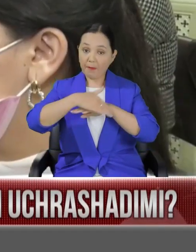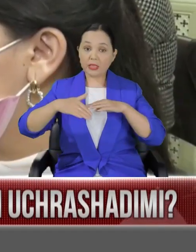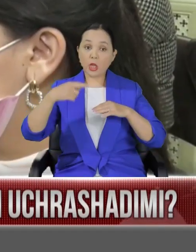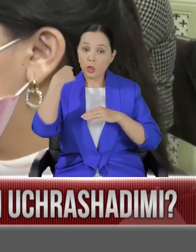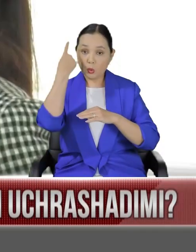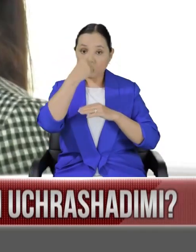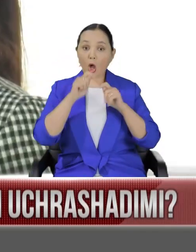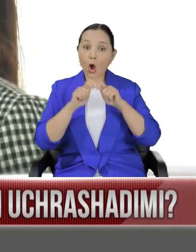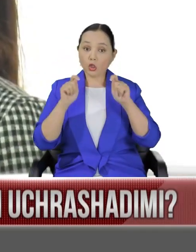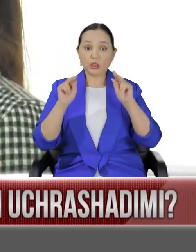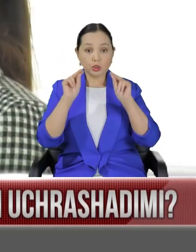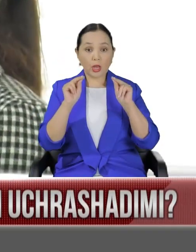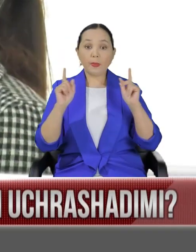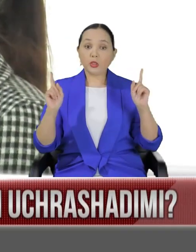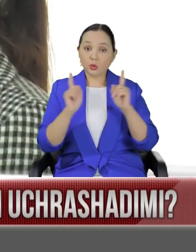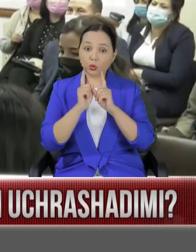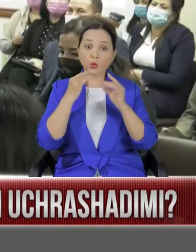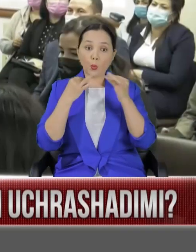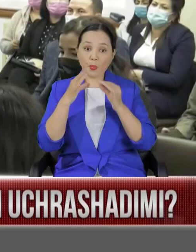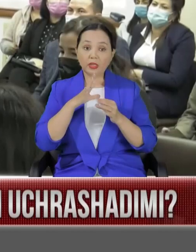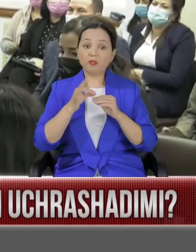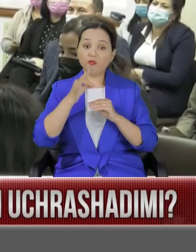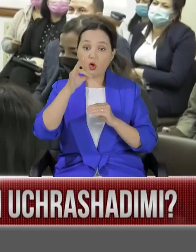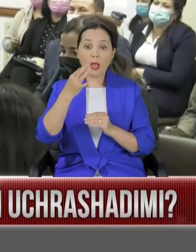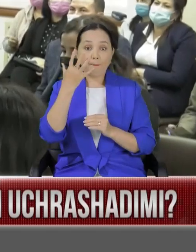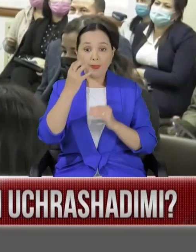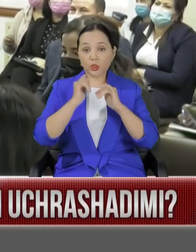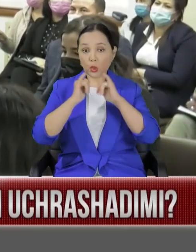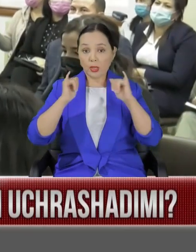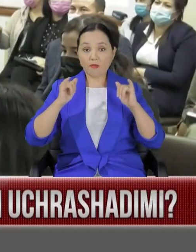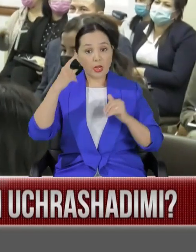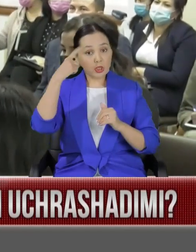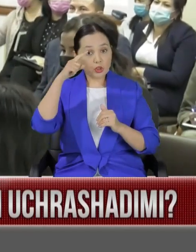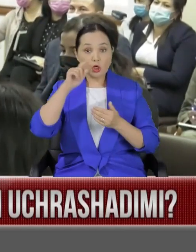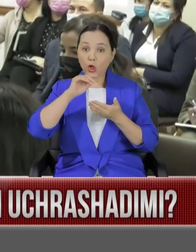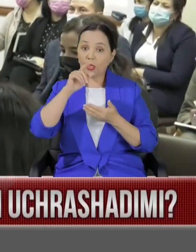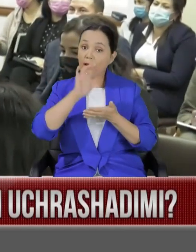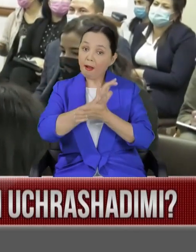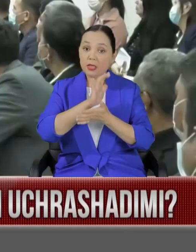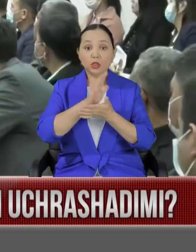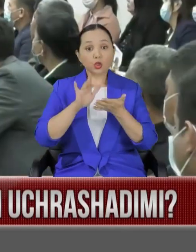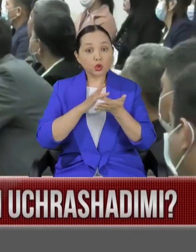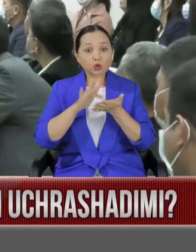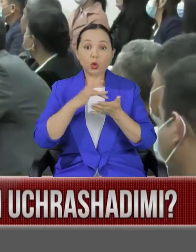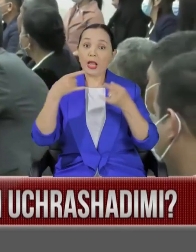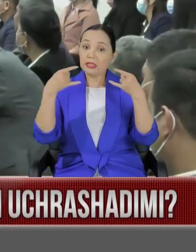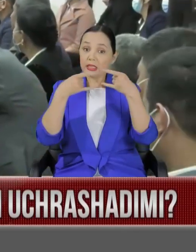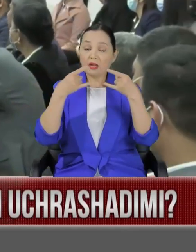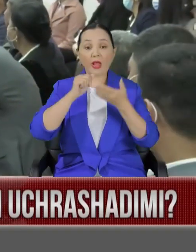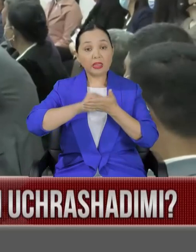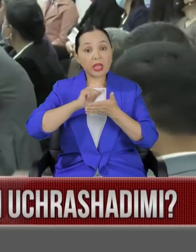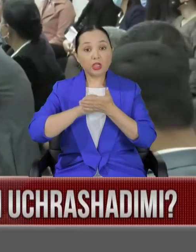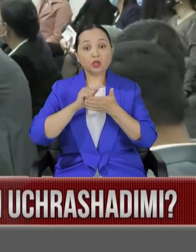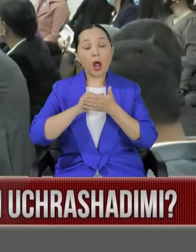yuzma-yuz, ochiq va samimiy suhbatda bo'ldi. Viloyatda 500 nafarga yaqin ijodkorlar gazeta, jurnal, televideniya, nashriyot